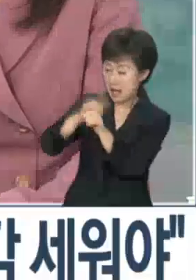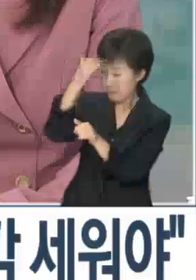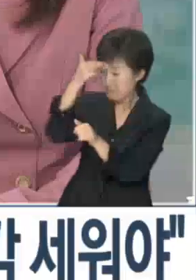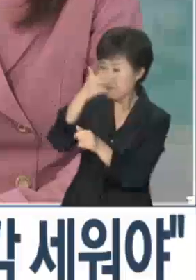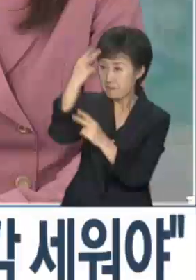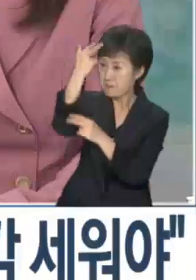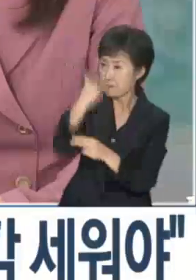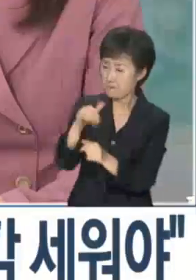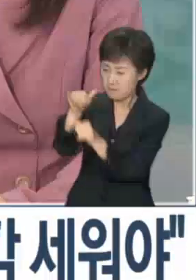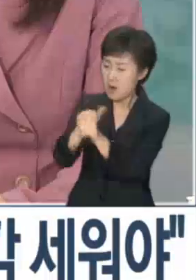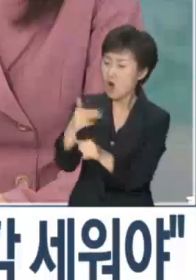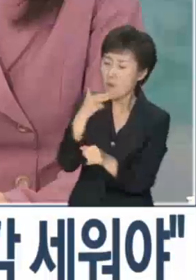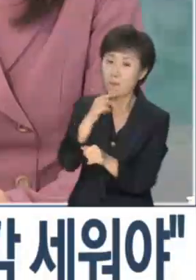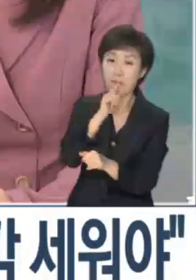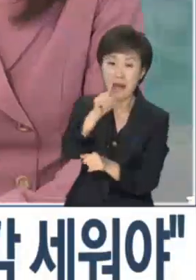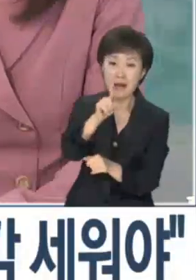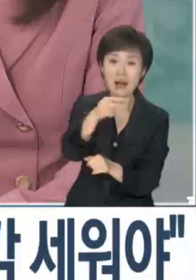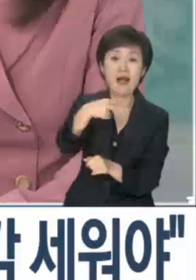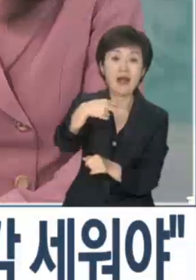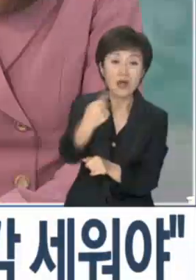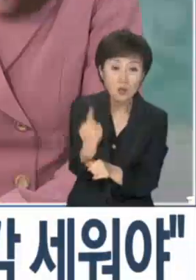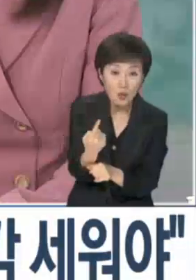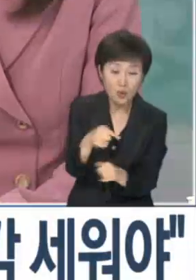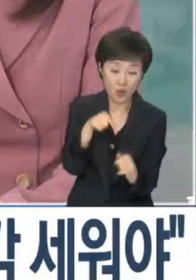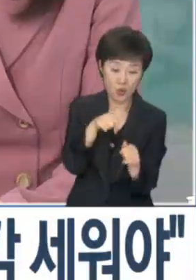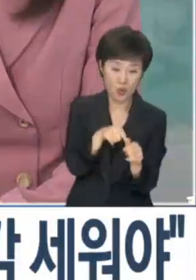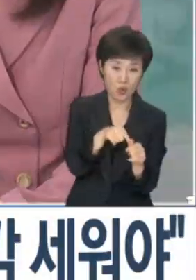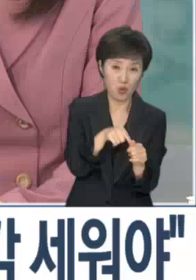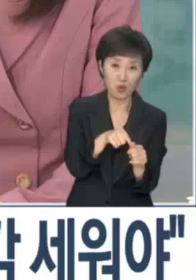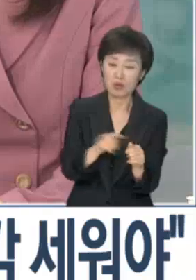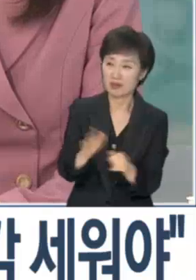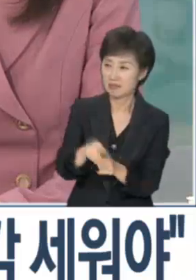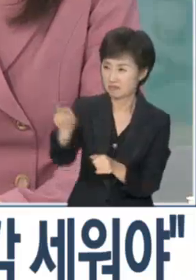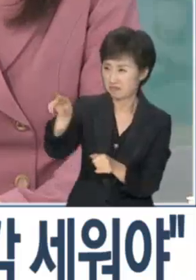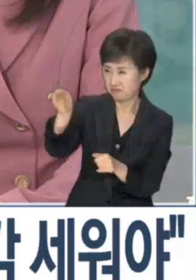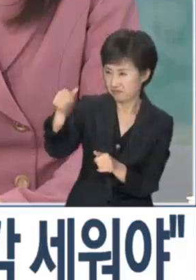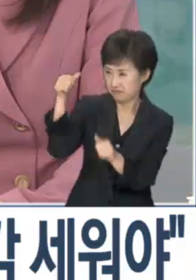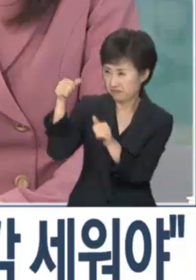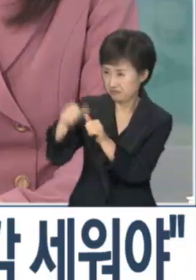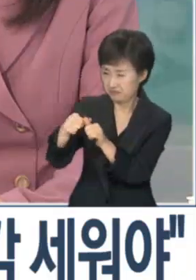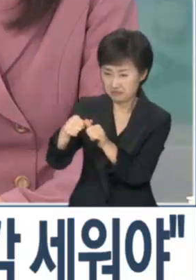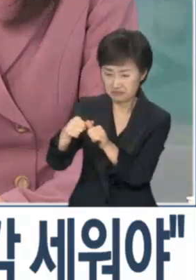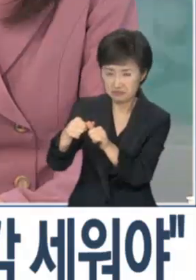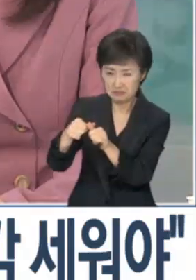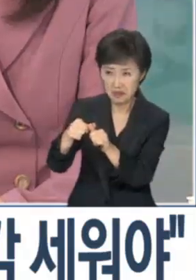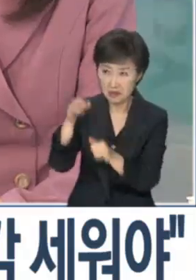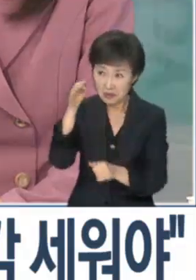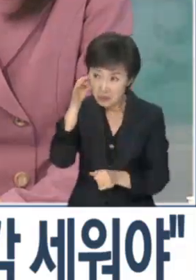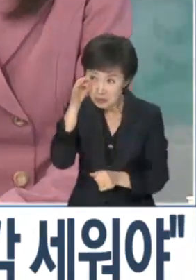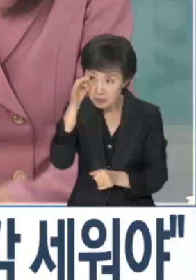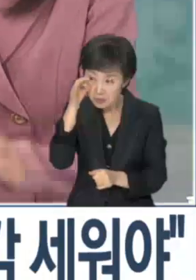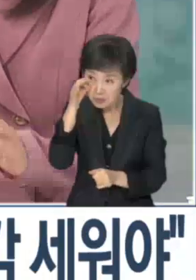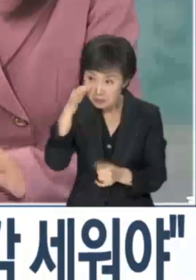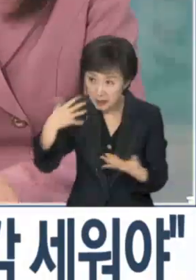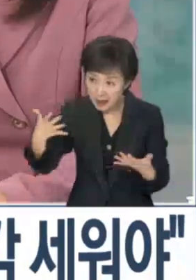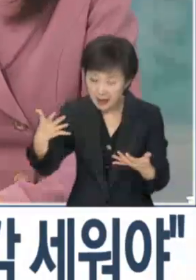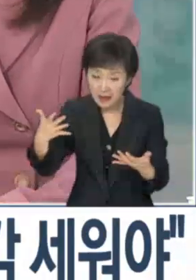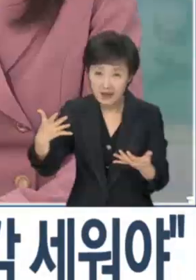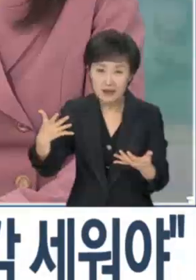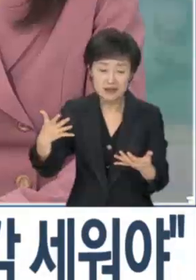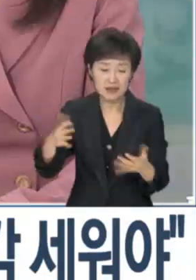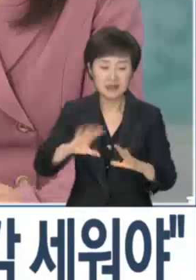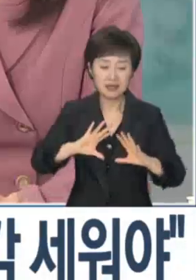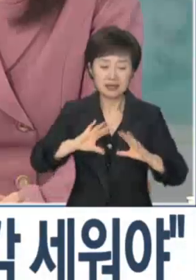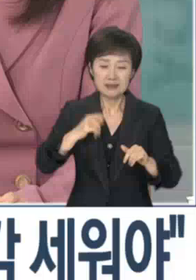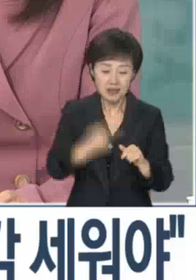거리를 둔다라고 하더라도 직접적인 쓴소리라든지 또는 직접적으로 할 말을 하는 모습이 나오지 않는다라고 한다면 국민들